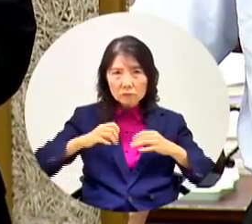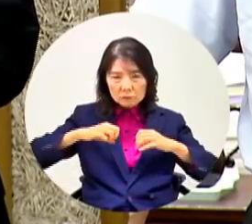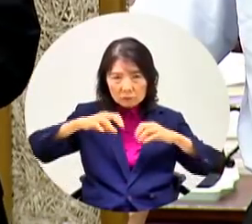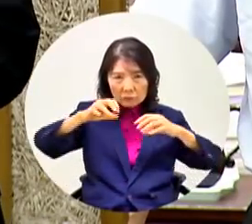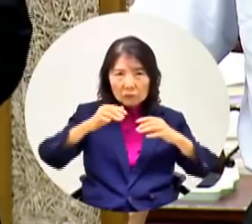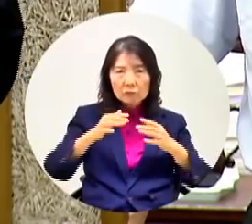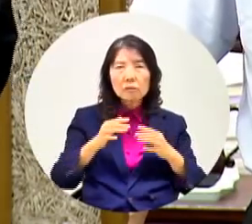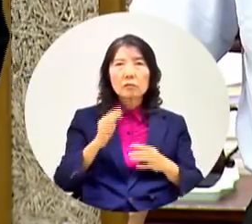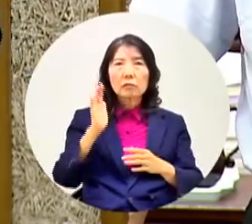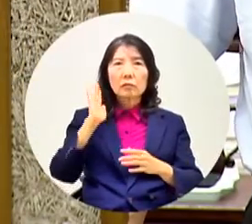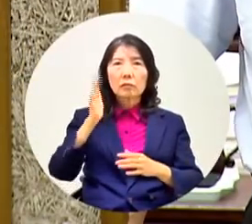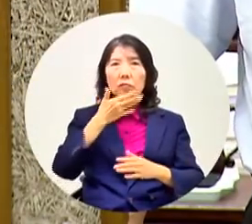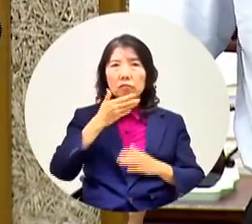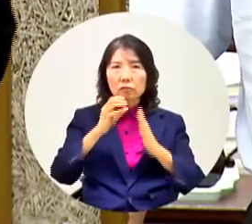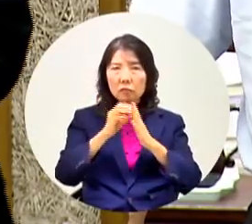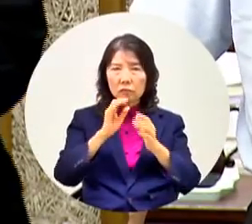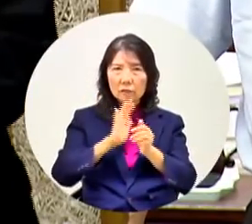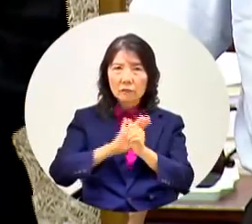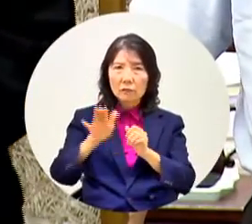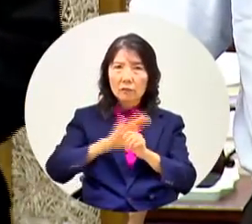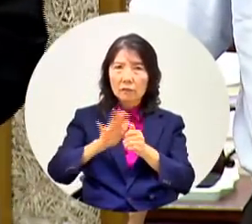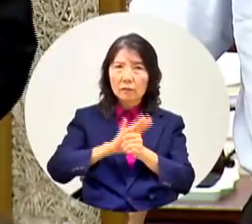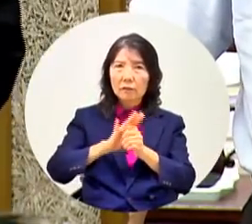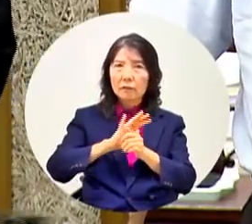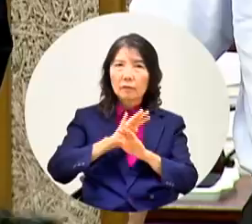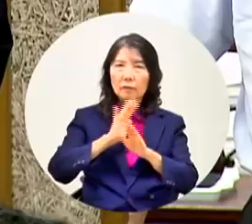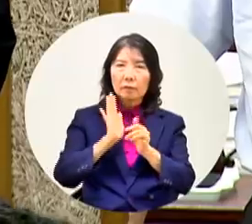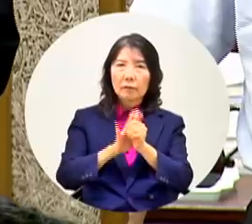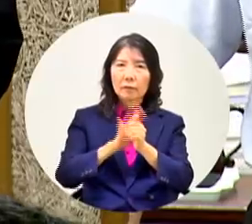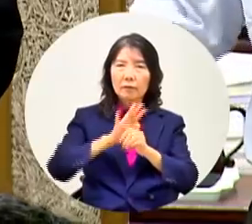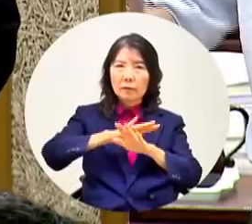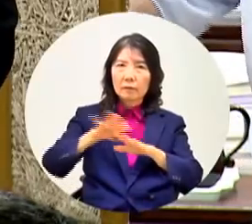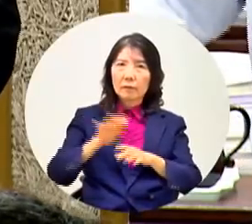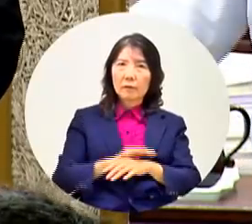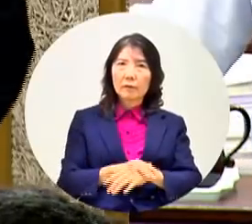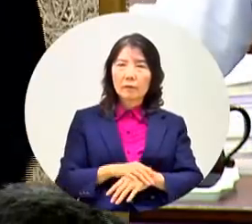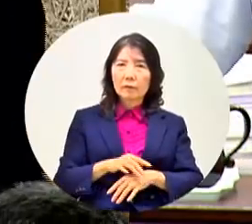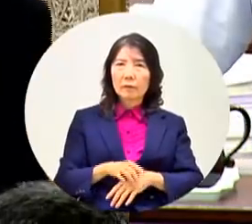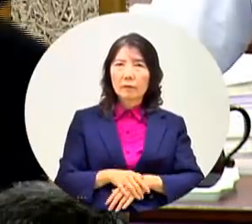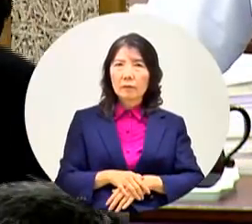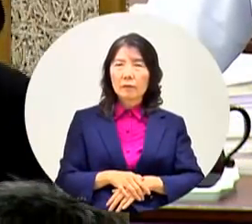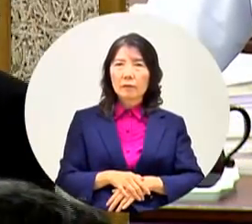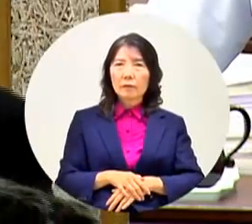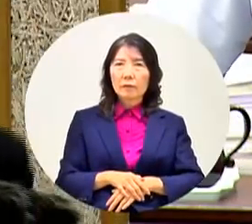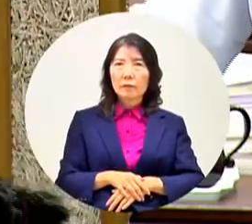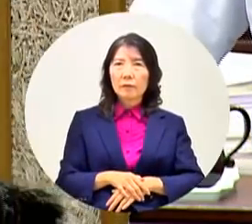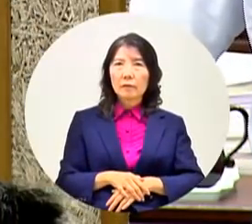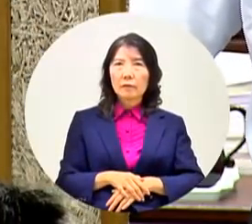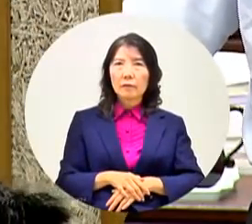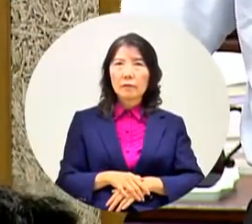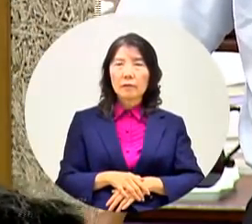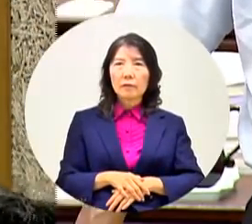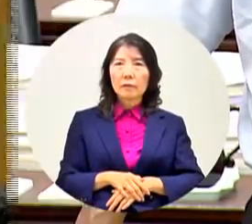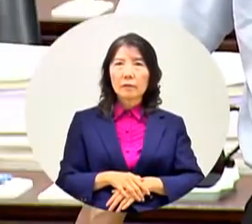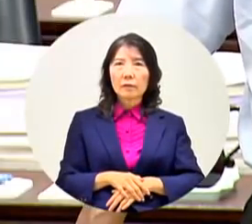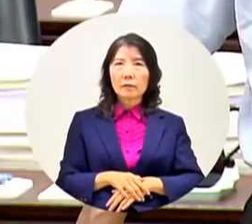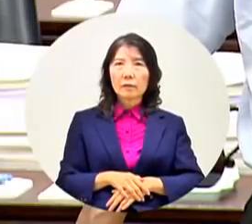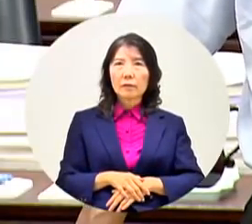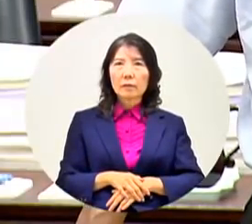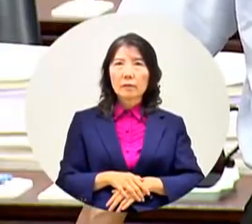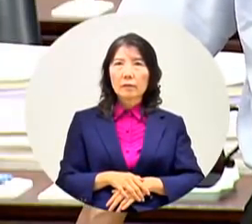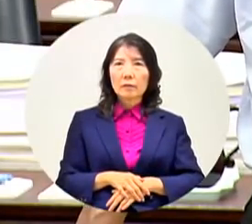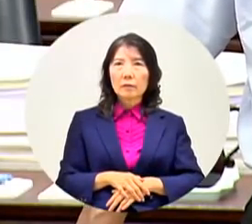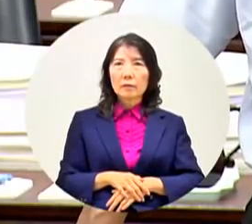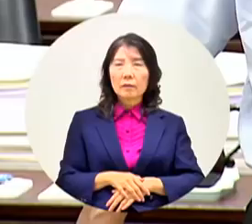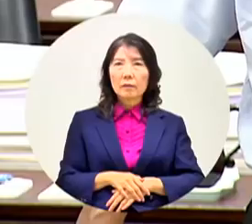会来协助。以上， 局长谢谢吼，因为我足期待吼，局长请坐。我期待来讲，相关任